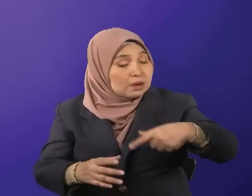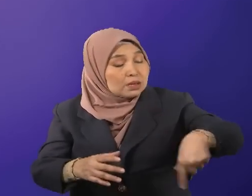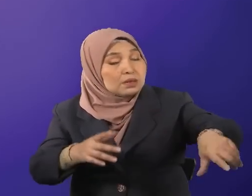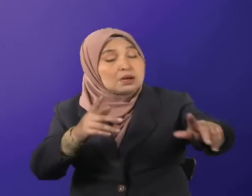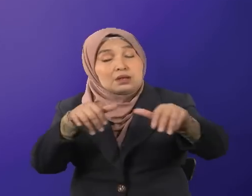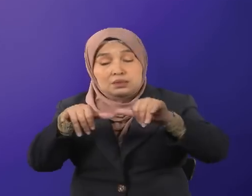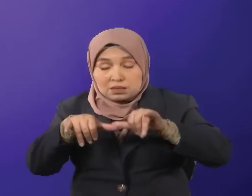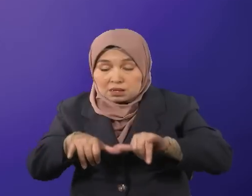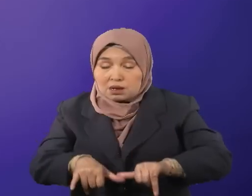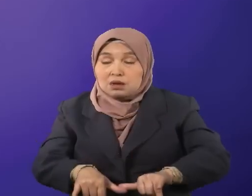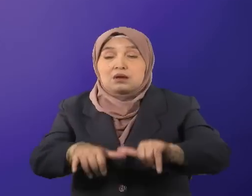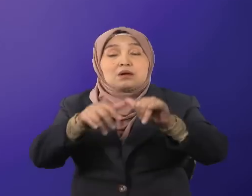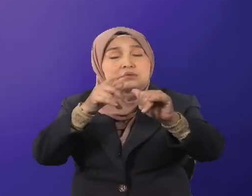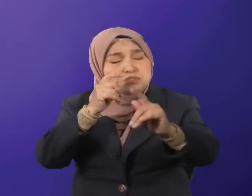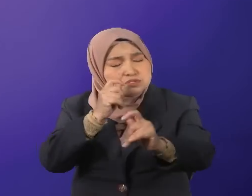خالدين فيها